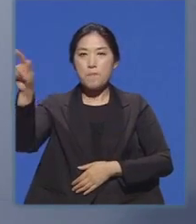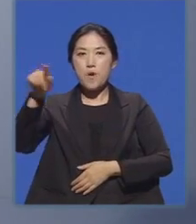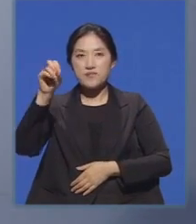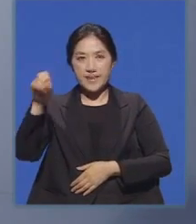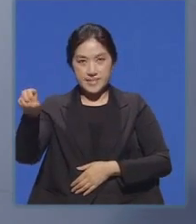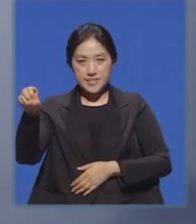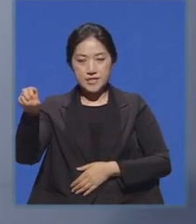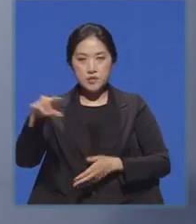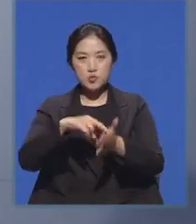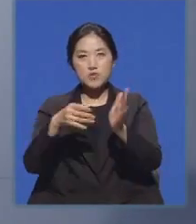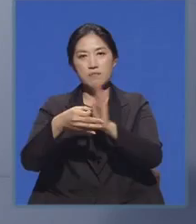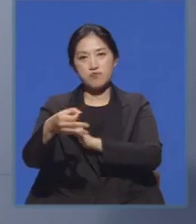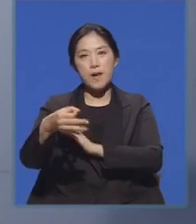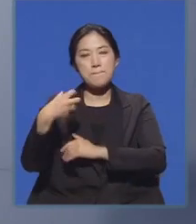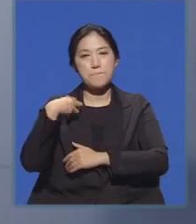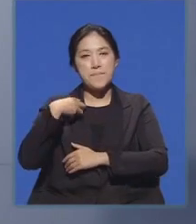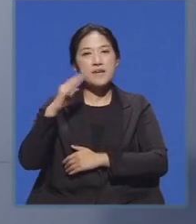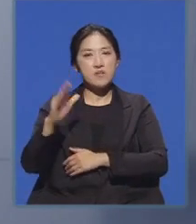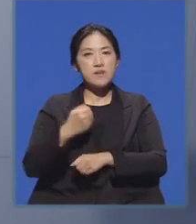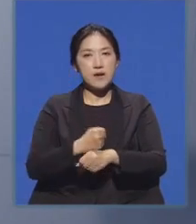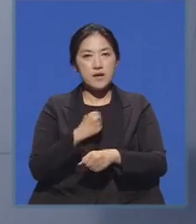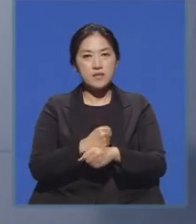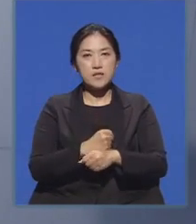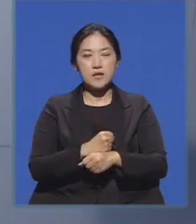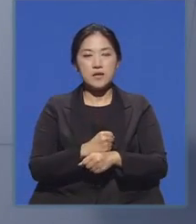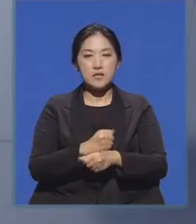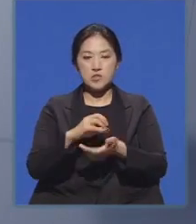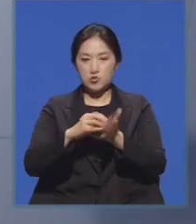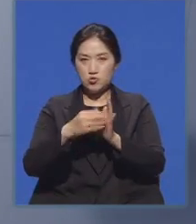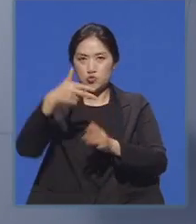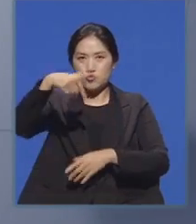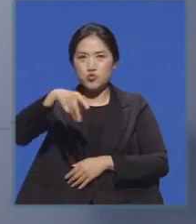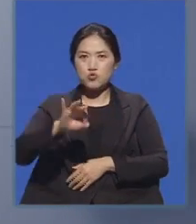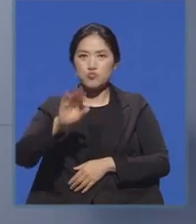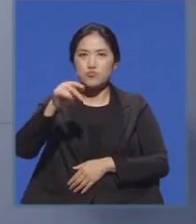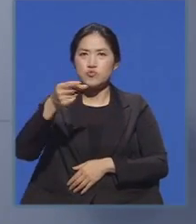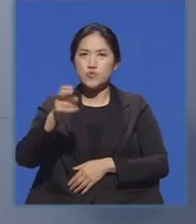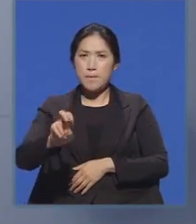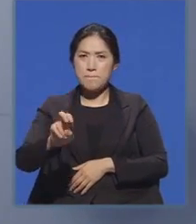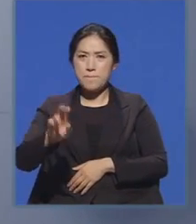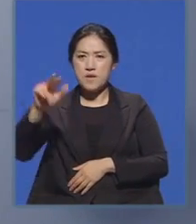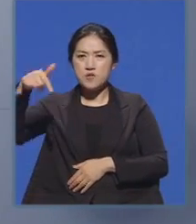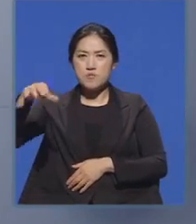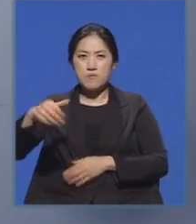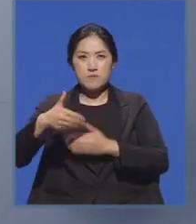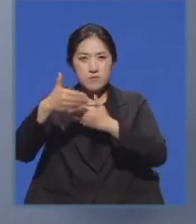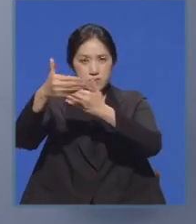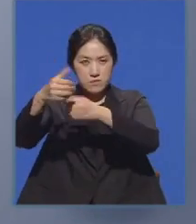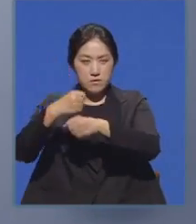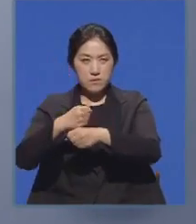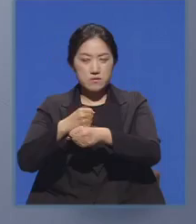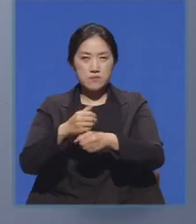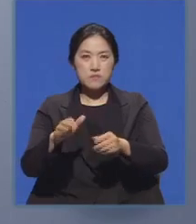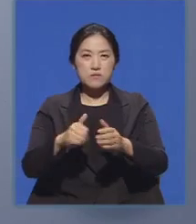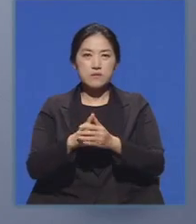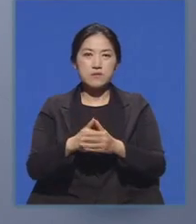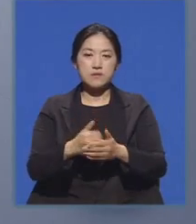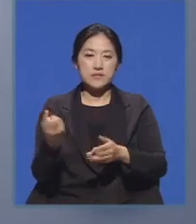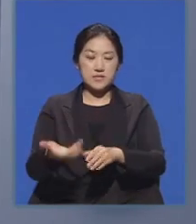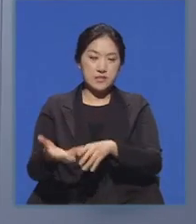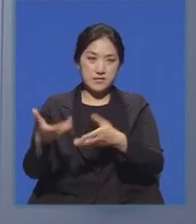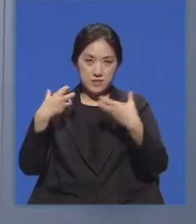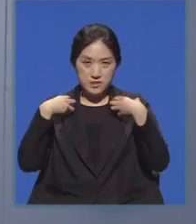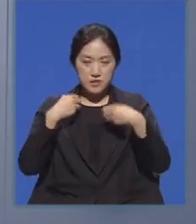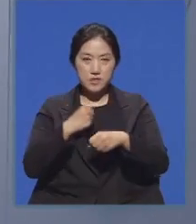21.5%의 조세 부담률이 되도록 하겠습니다. 중부담 중복지라는 것은 굉장히 장기적인 목표고 제 집권